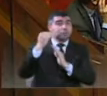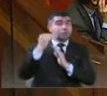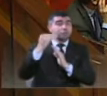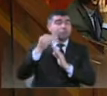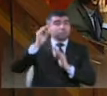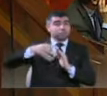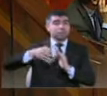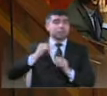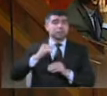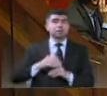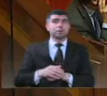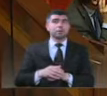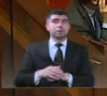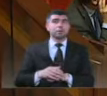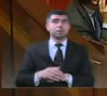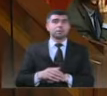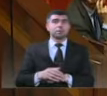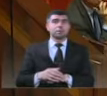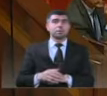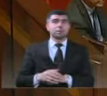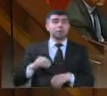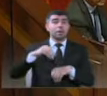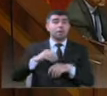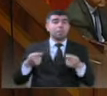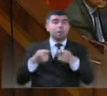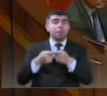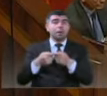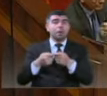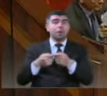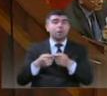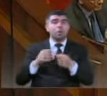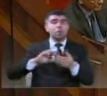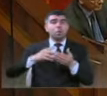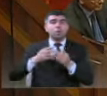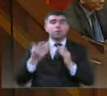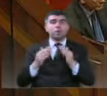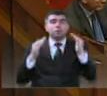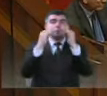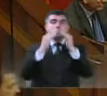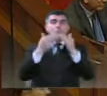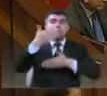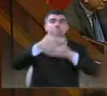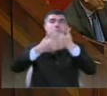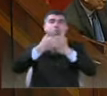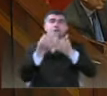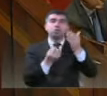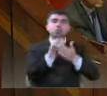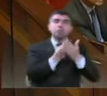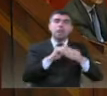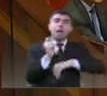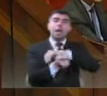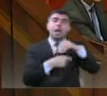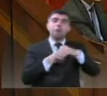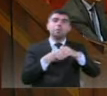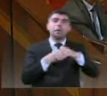جدا، وكذلك كاين احلى حلول اخرى اللي هما الداخليات من طبيعه الحال، والمدارس